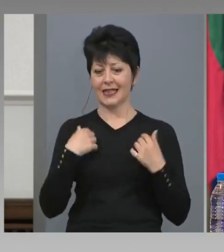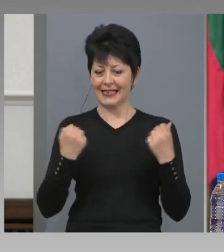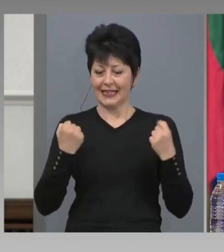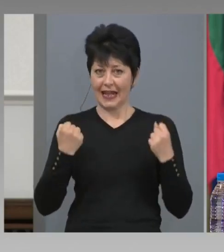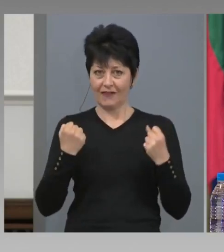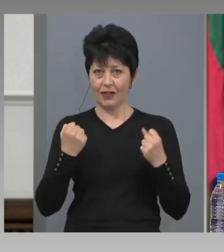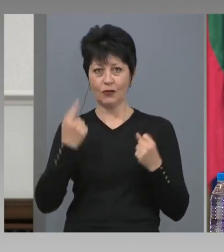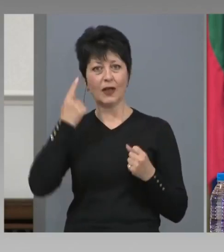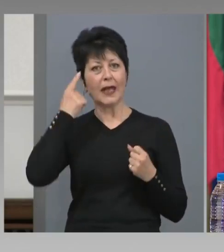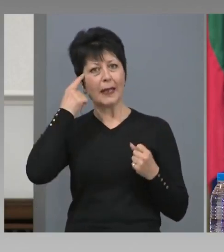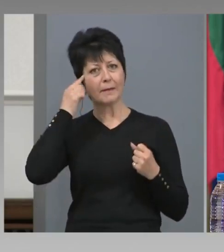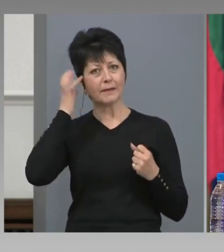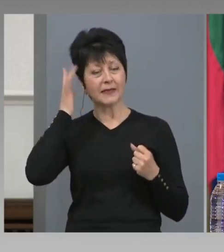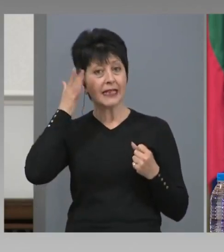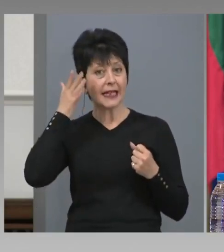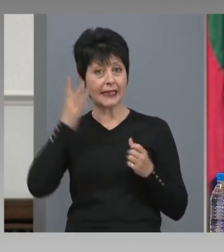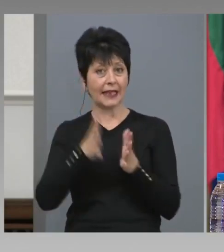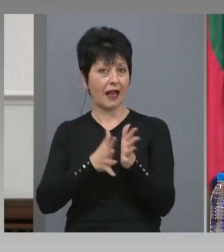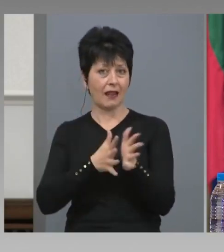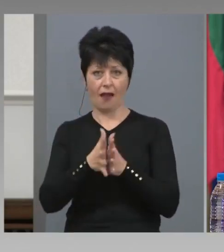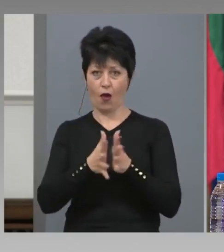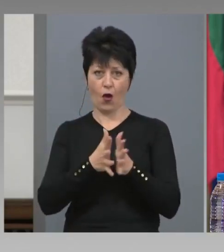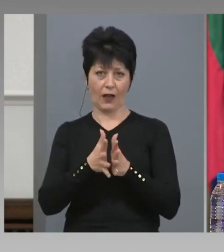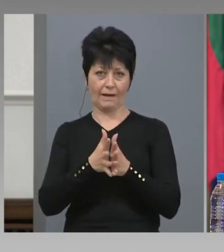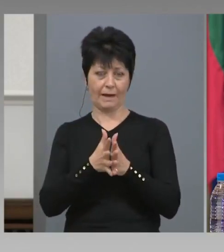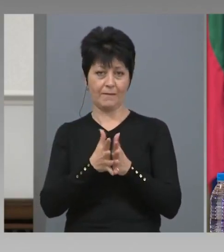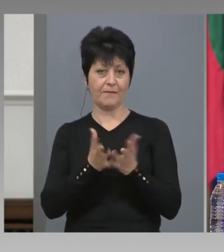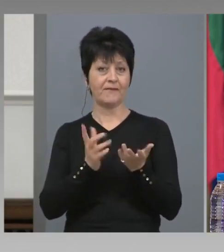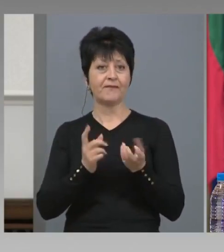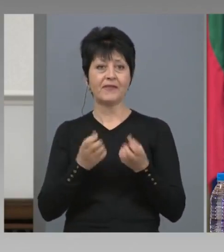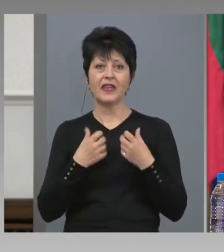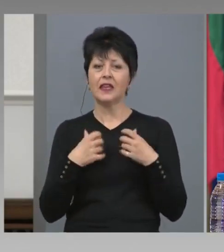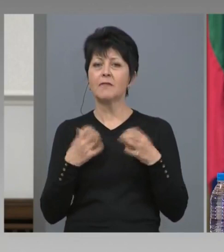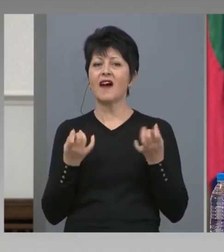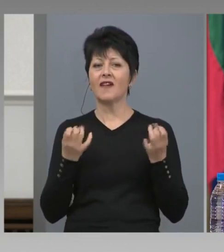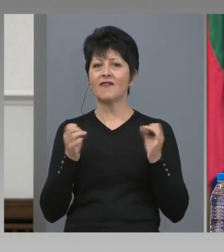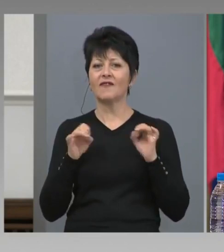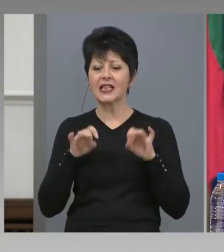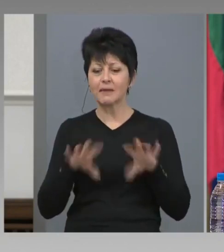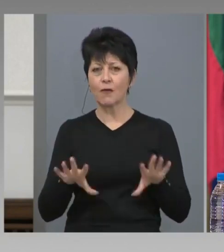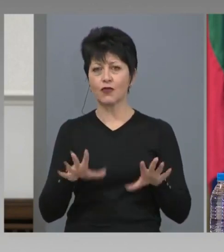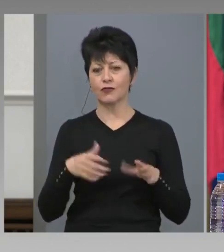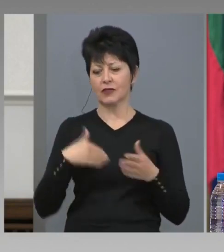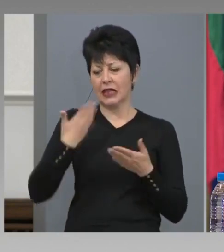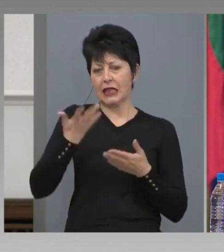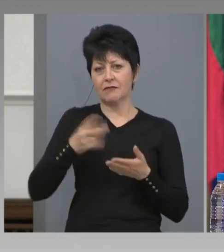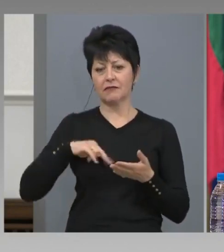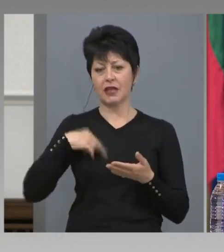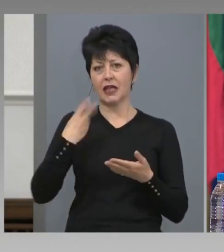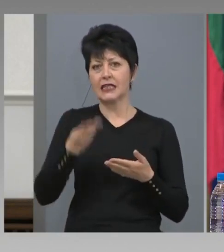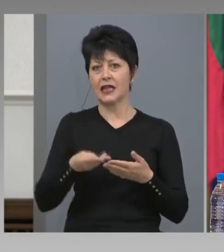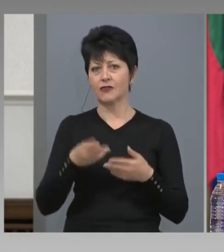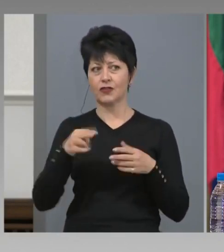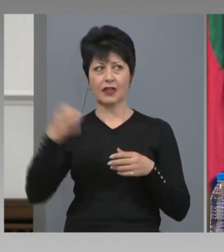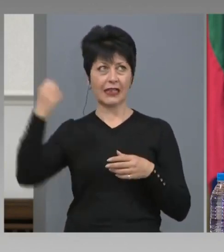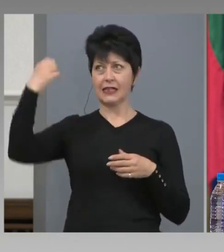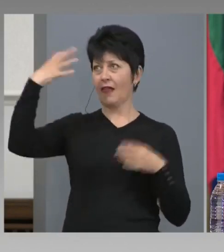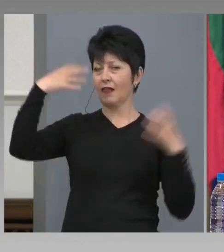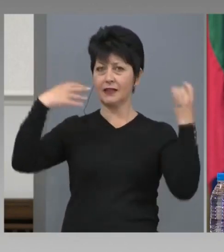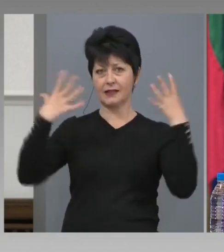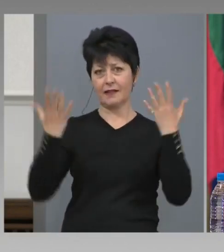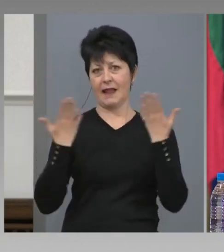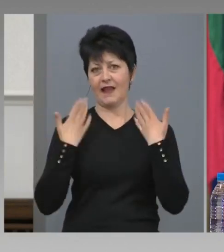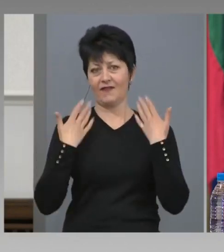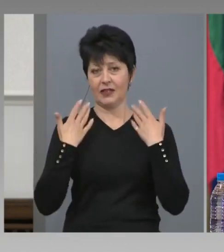хората. На възможността да излезат на слънце или да подишат въздух. И